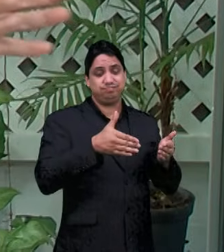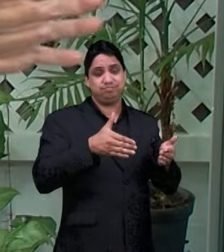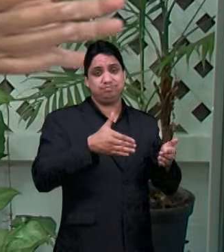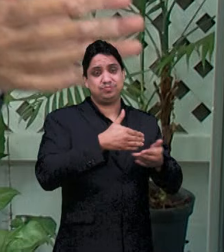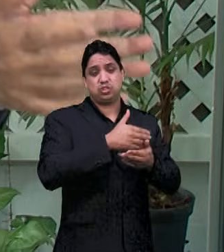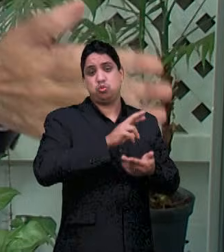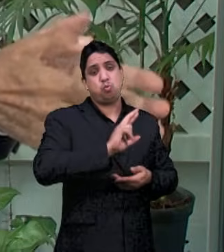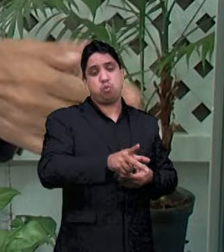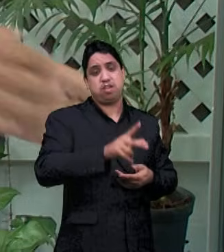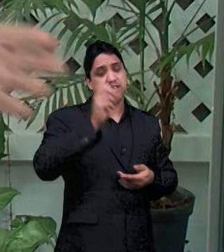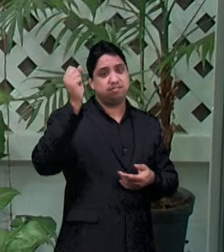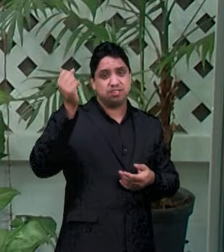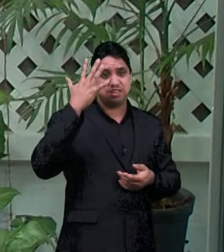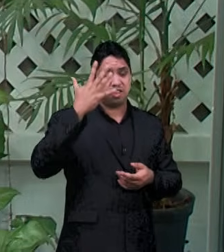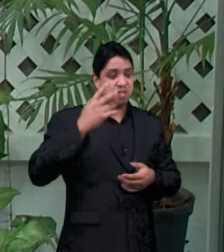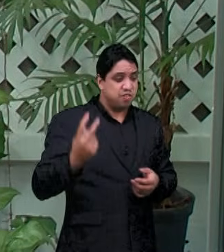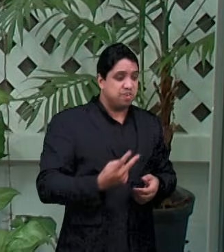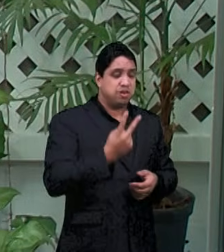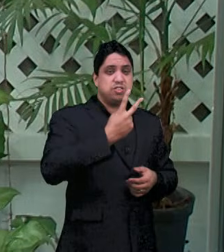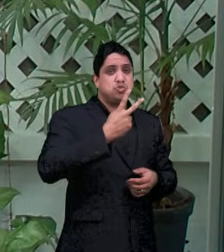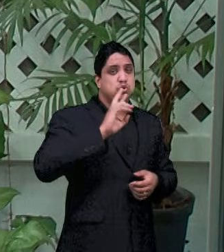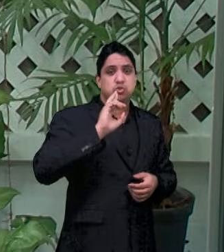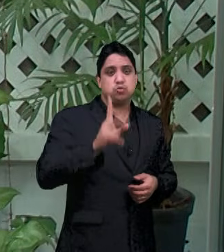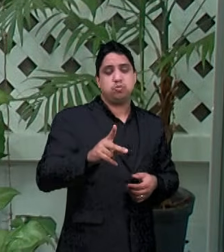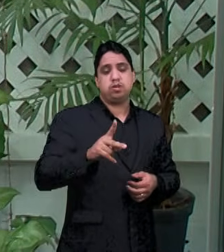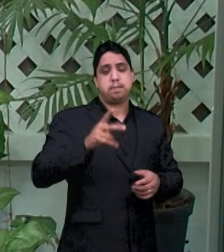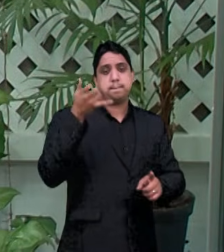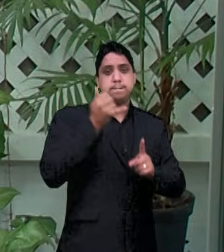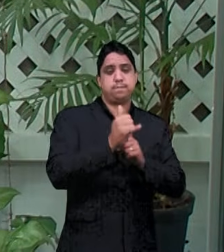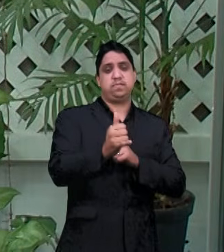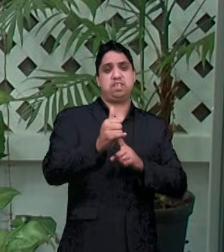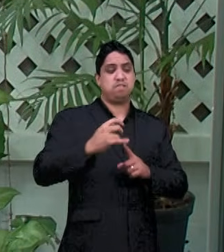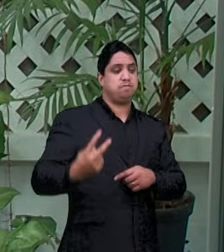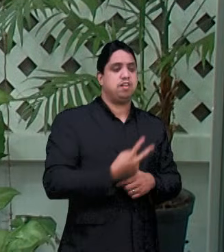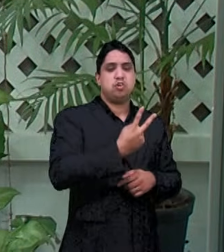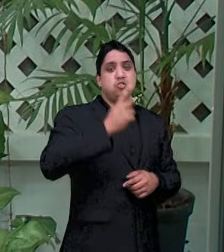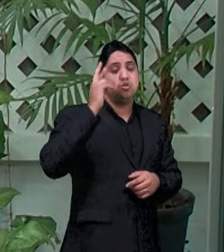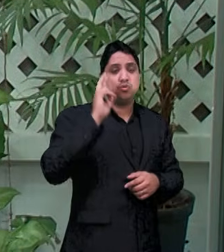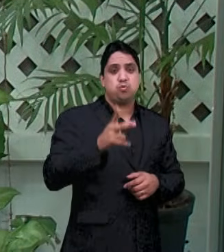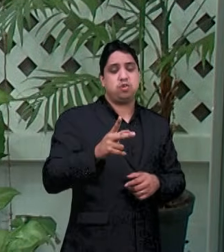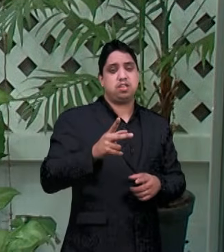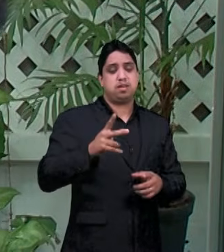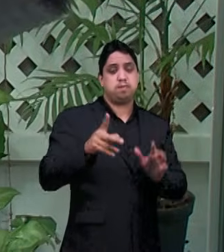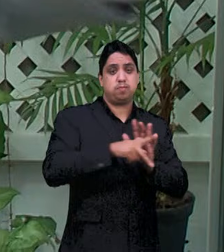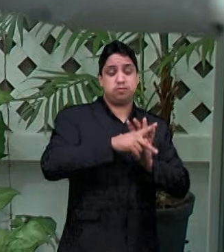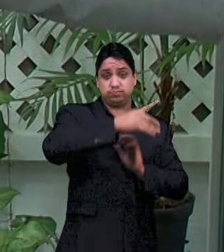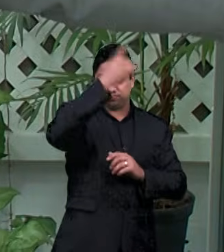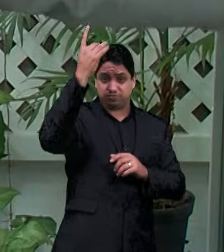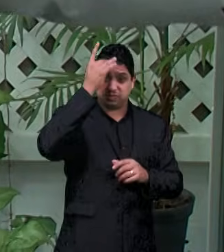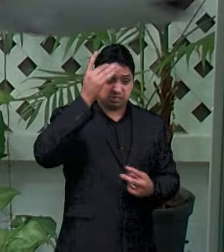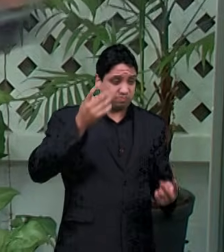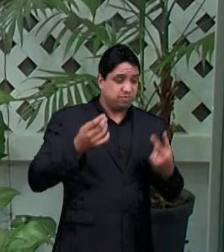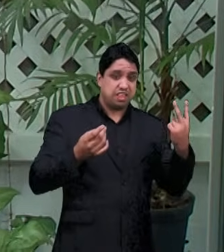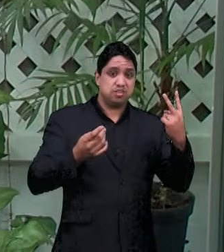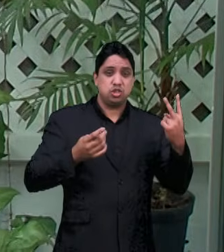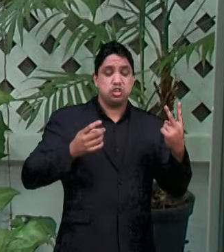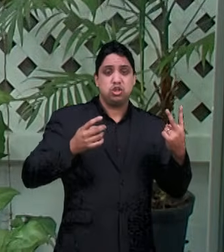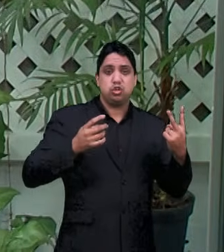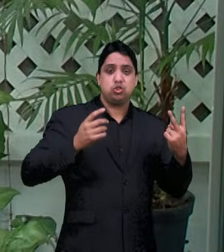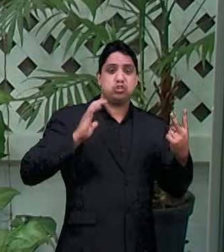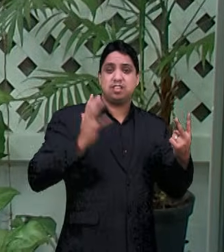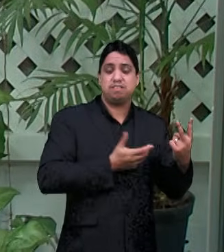à ceux qui n'est pas prophétique, qui donnent la valeur à ceux qui n'est pas du Saint-Esprit, qui donnent la valeur à ceux qui ne ramènent pas